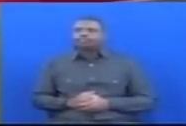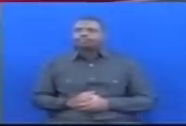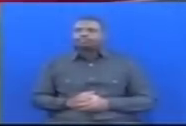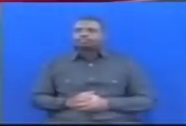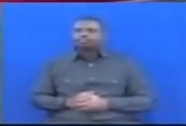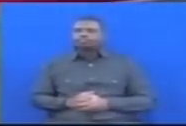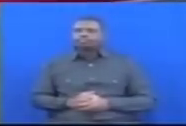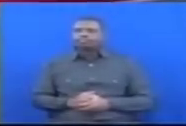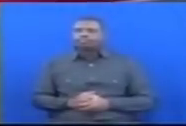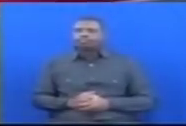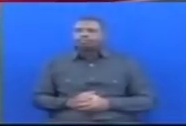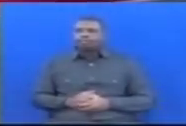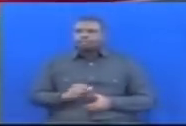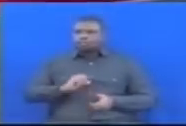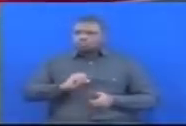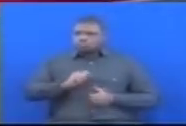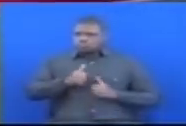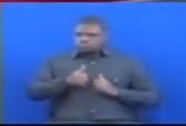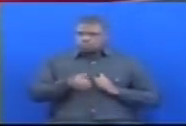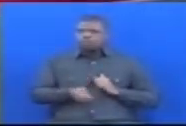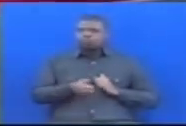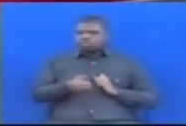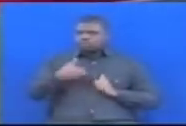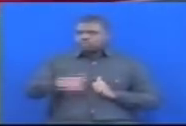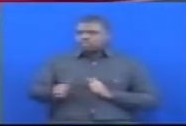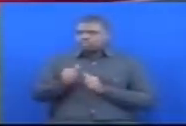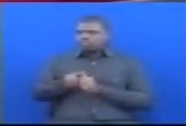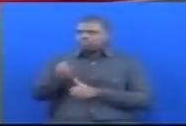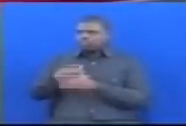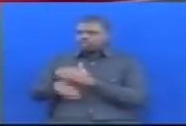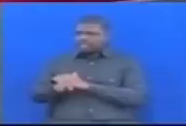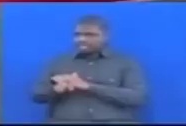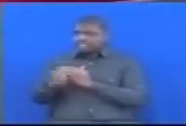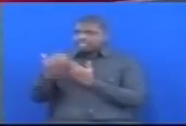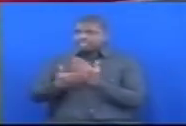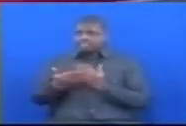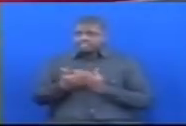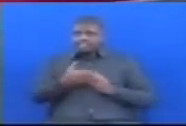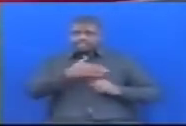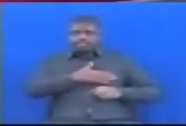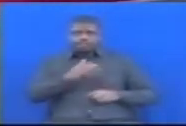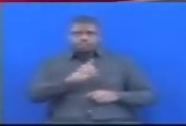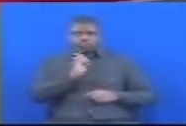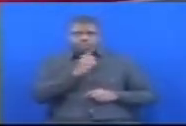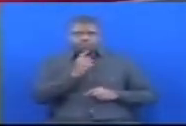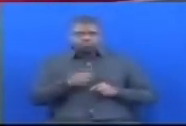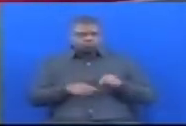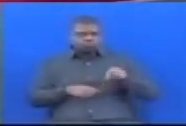kwa niaba ya waziri wa mambo ya ndani ya nchi, napenda kujibu swali la mheshimiwa Tauhida Cassian Galos,